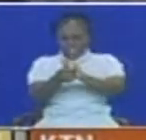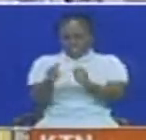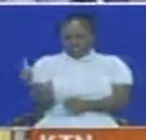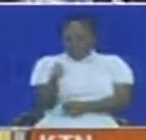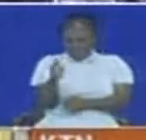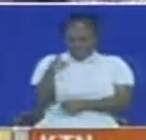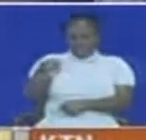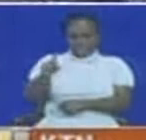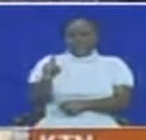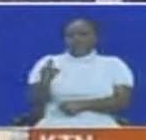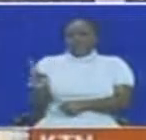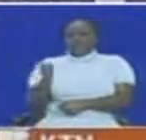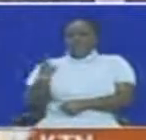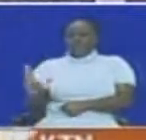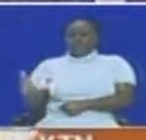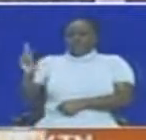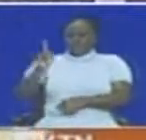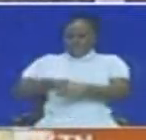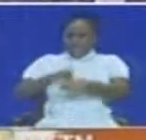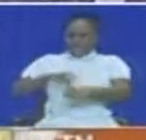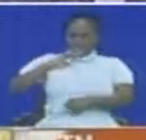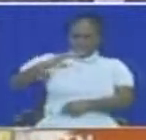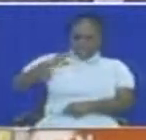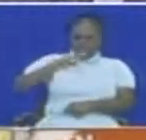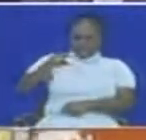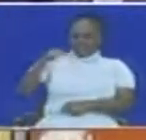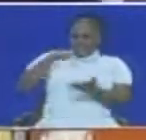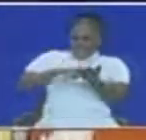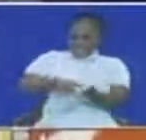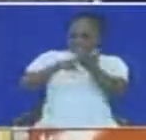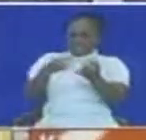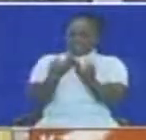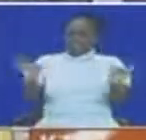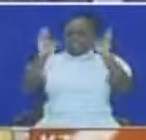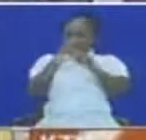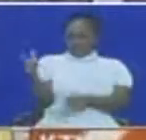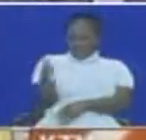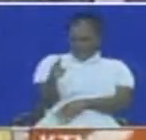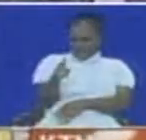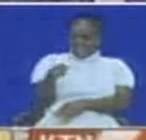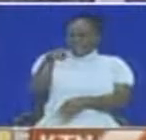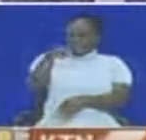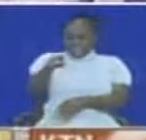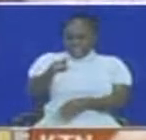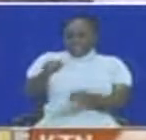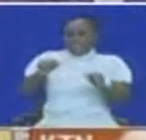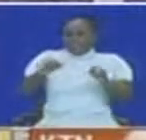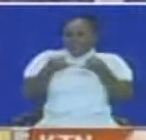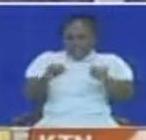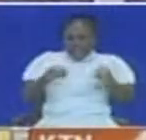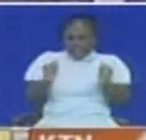itself. Rais Uhuru Kenyatta katika hotuba yake amesisitiza kuwa uhuru wa wanahabari utatekelezwa na serikali